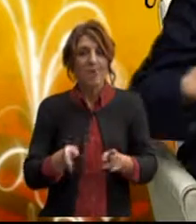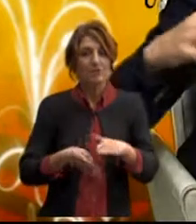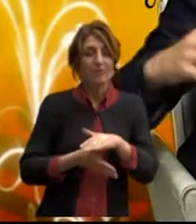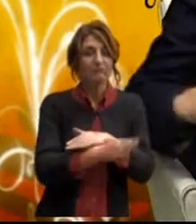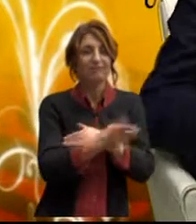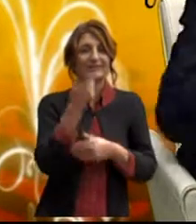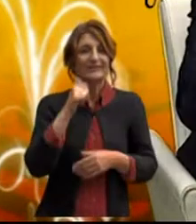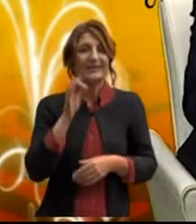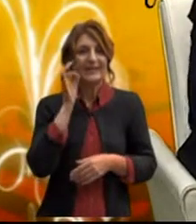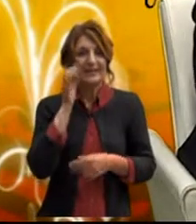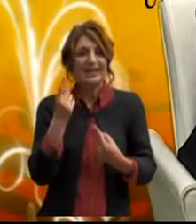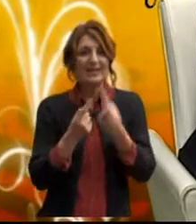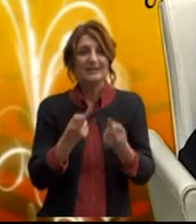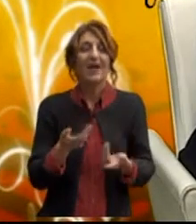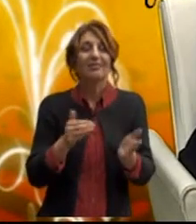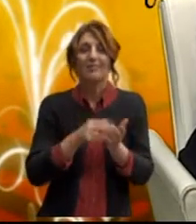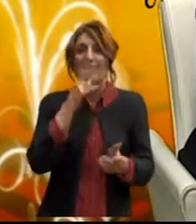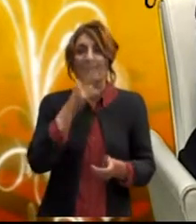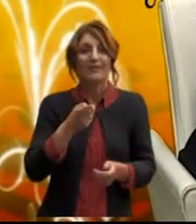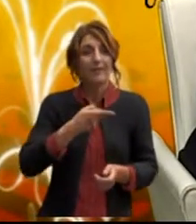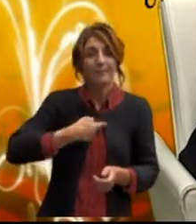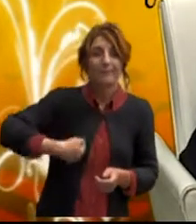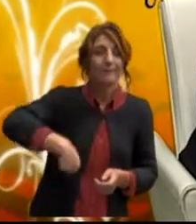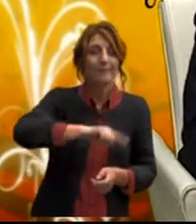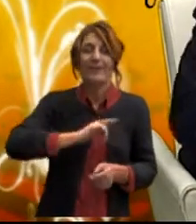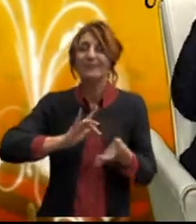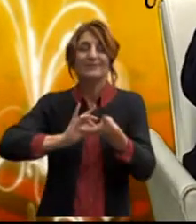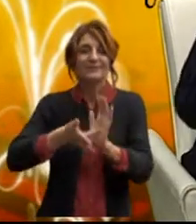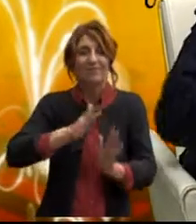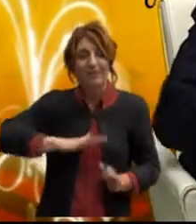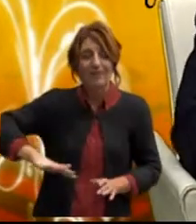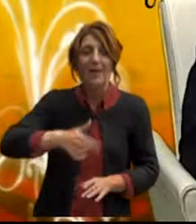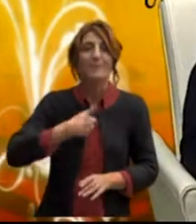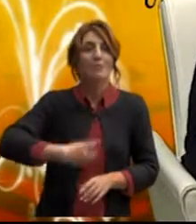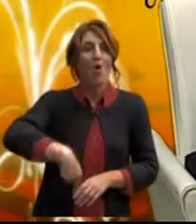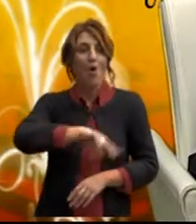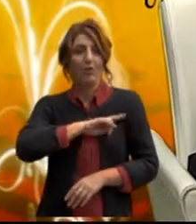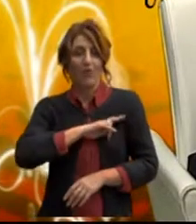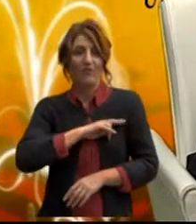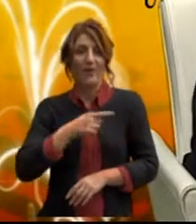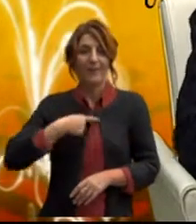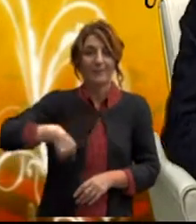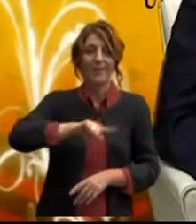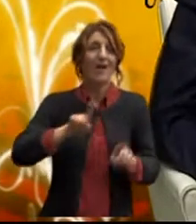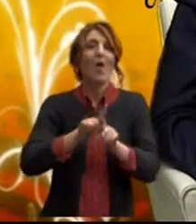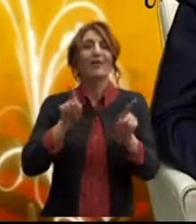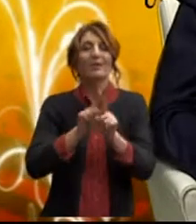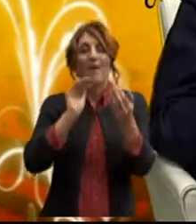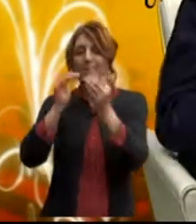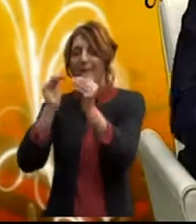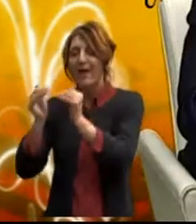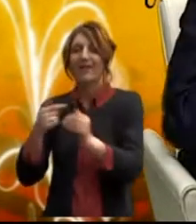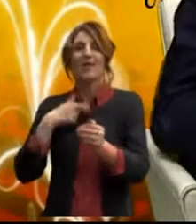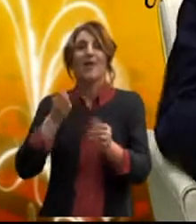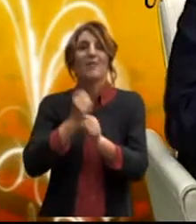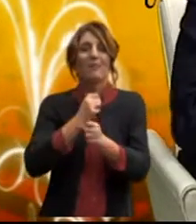više razmišljali da smo svi odgovorni za Hrvatsku i da kao partneri gradimo jednu bolju Hrvatsku. A